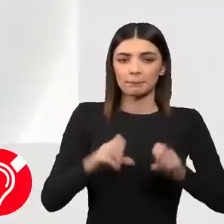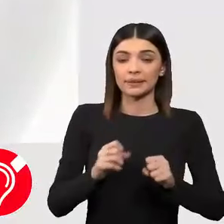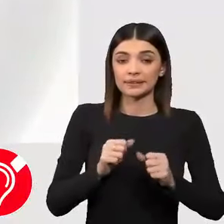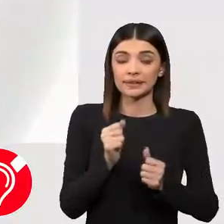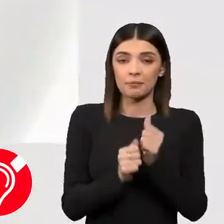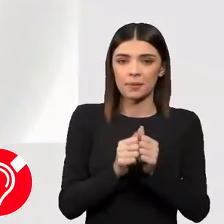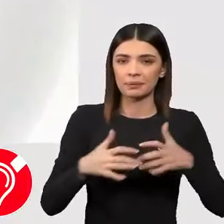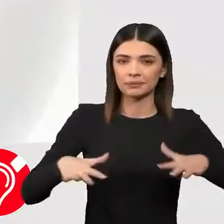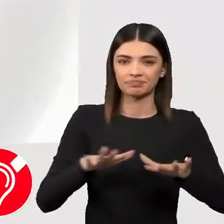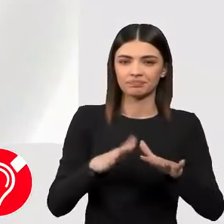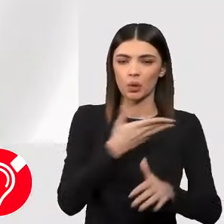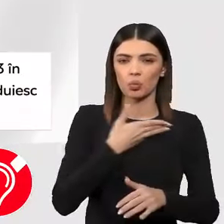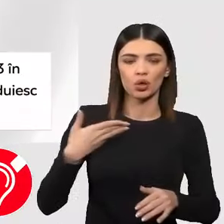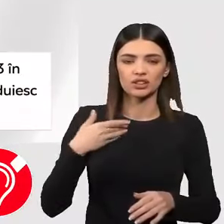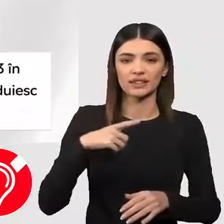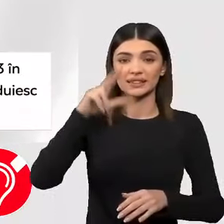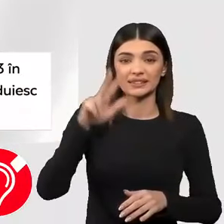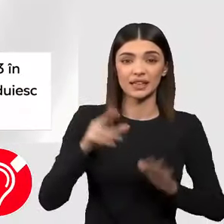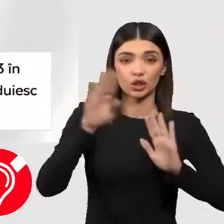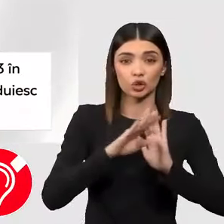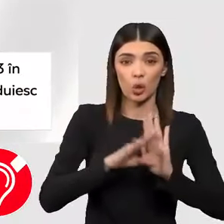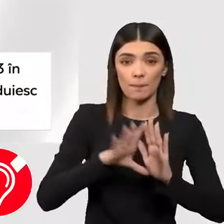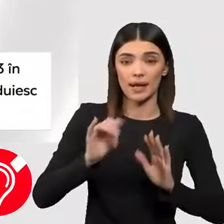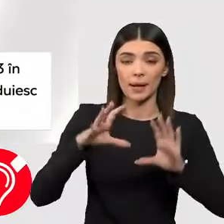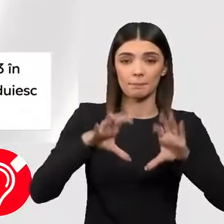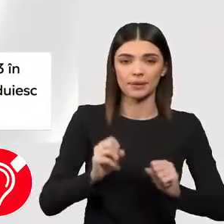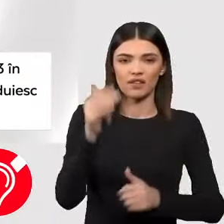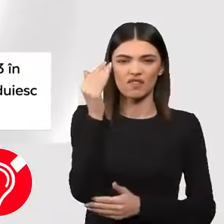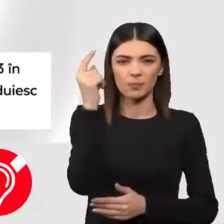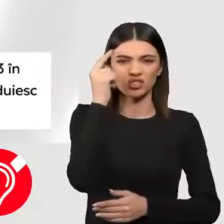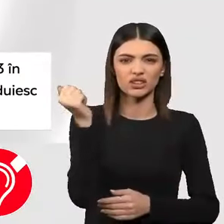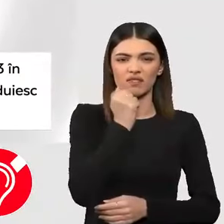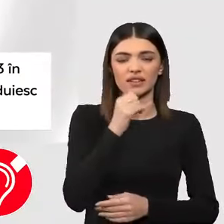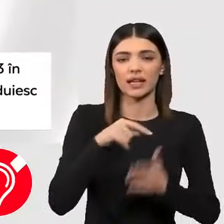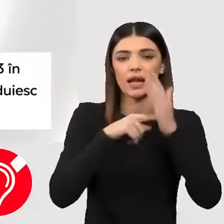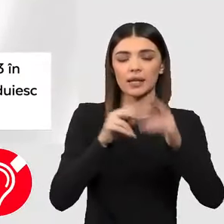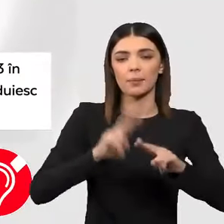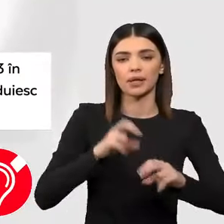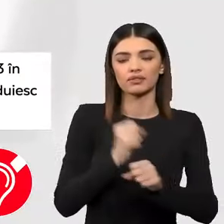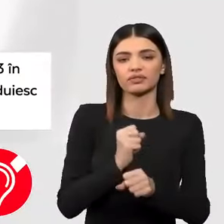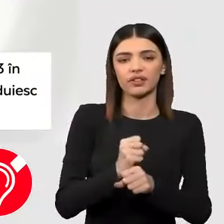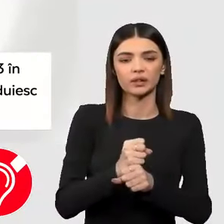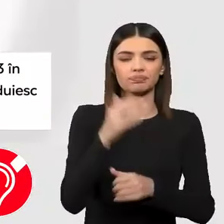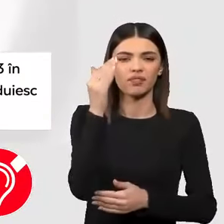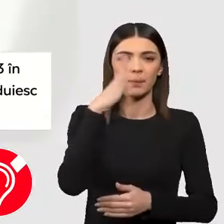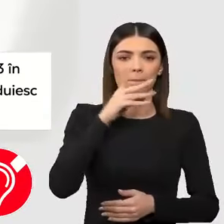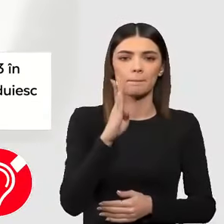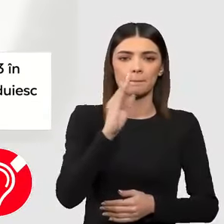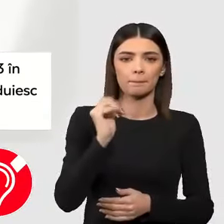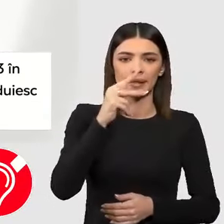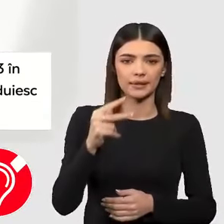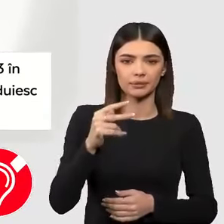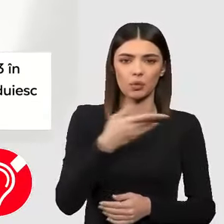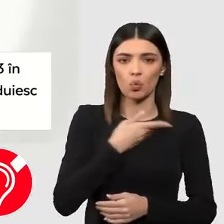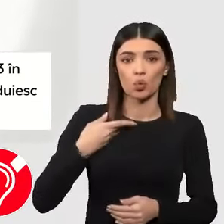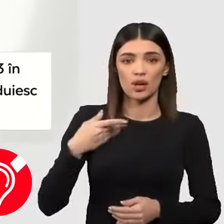Inteligența artificială prinde teren în București, capitala este pe locul 3 în topul orașelor care găzduiesc startup-uri în AI, conform raportului Startup